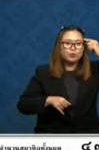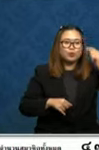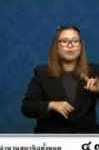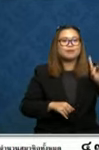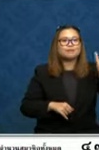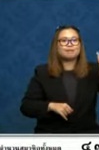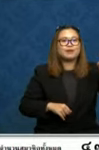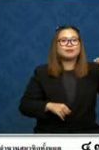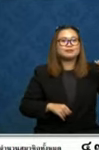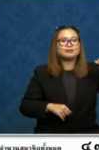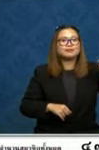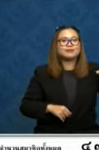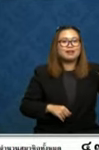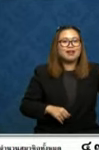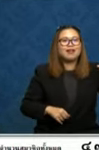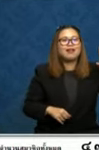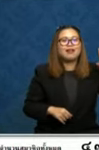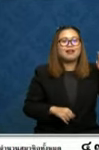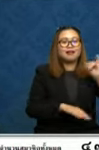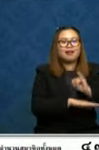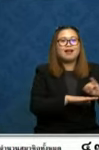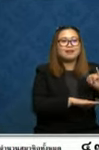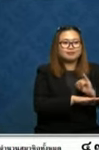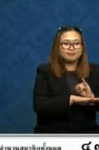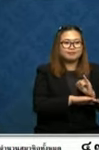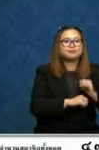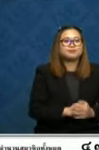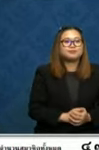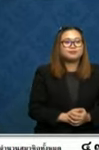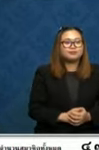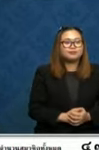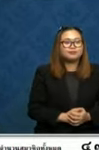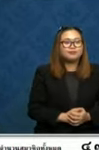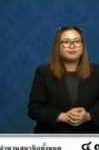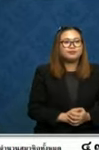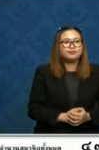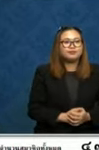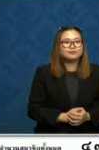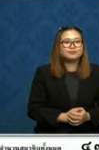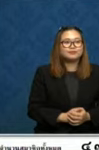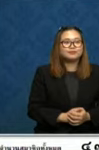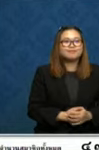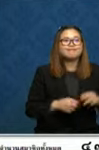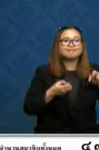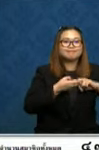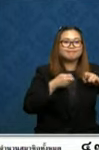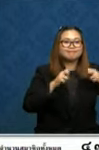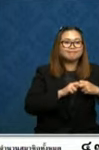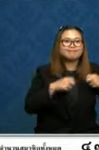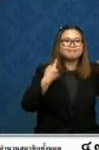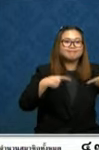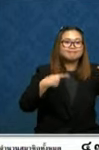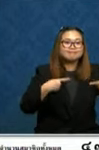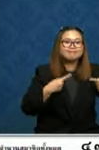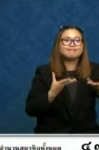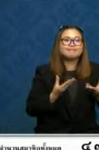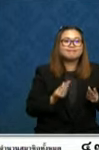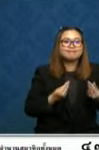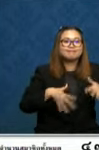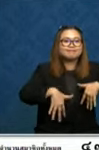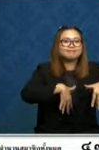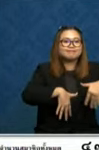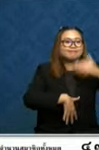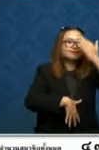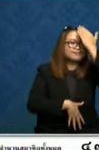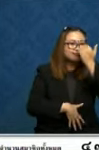1ล้านไร่เลยนะครับสไลด์ต่อไปนะครับปัญหาความขัดแย้งเรื่องที่ดินกับราษฎรในพื้นที่นะ